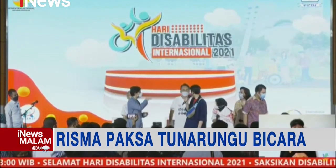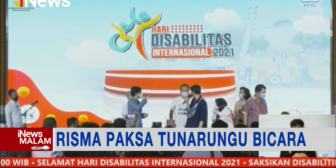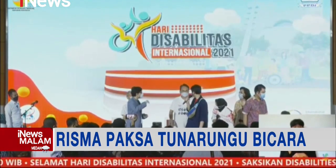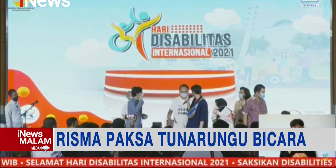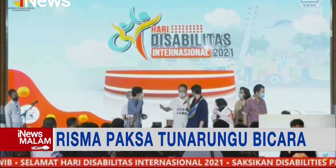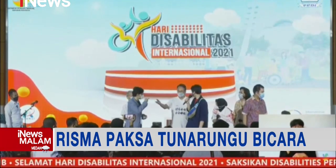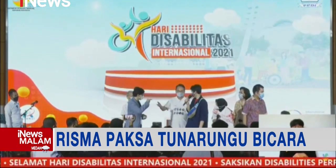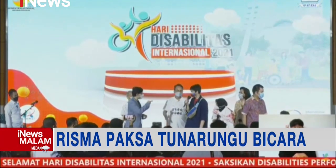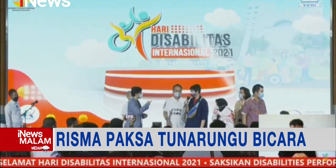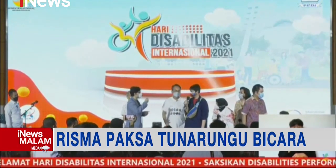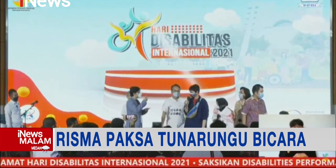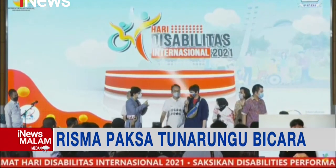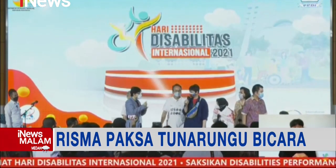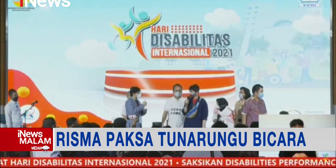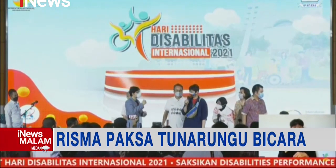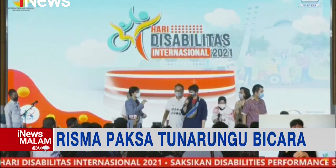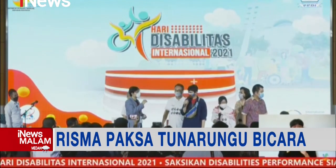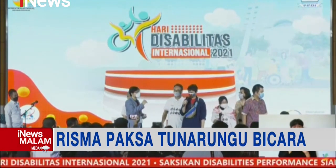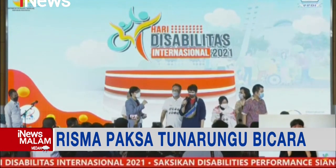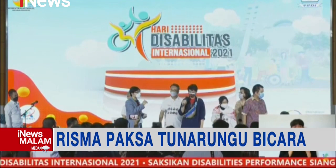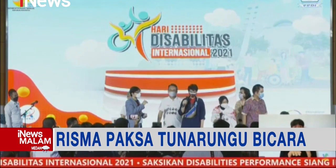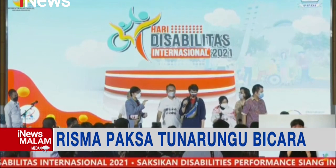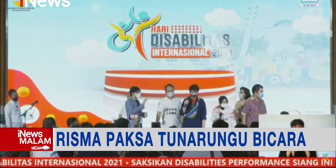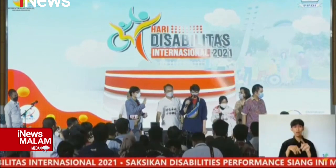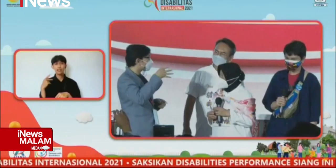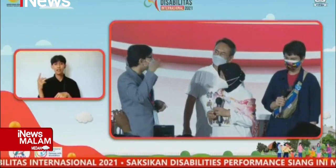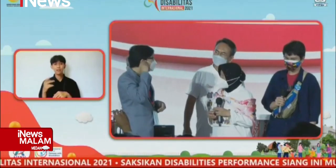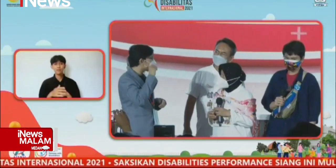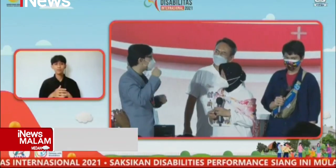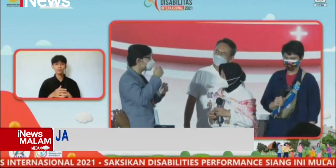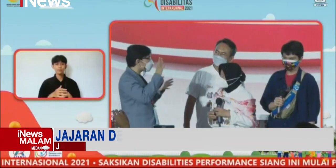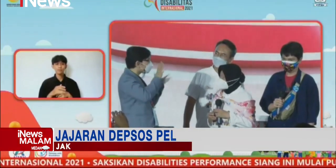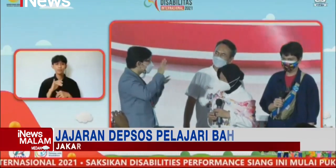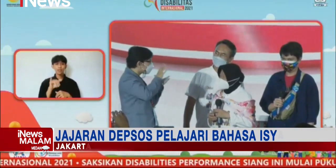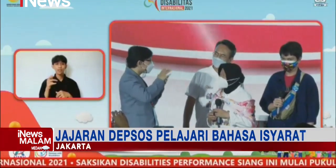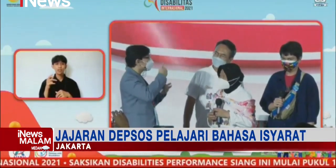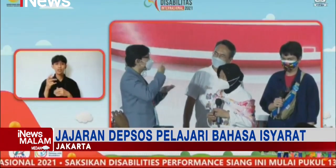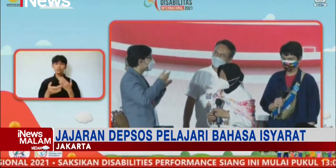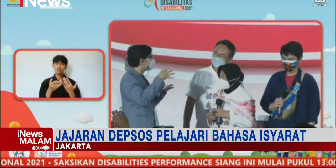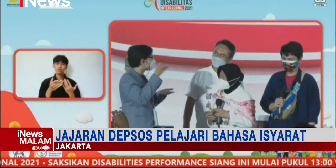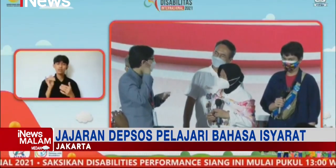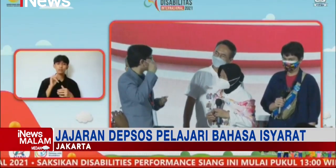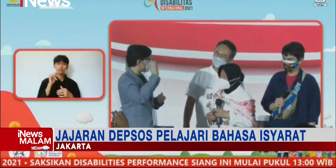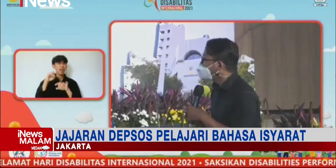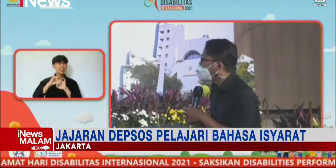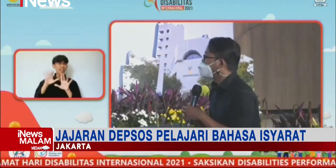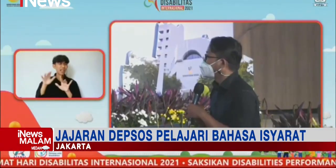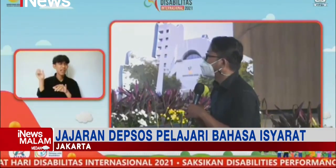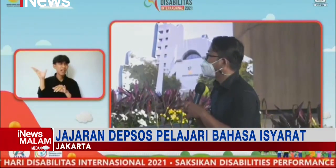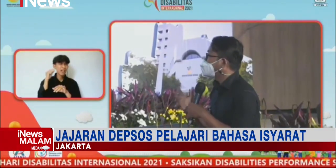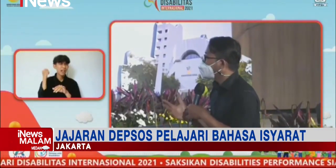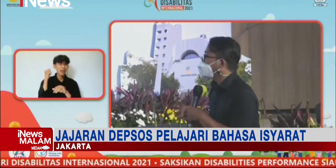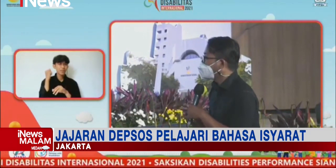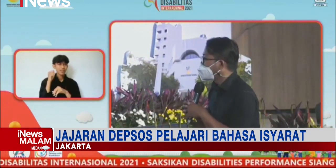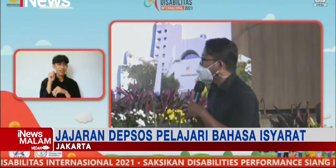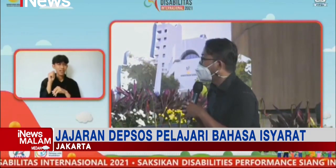Untuk memastikan alat bantu dengar tersebut berfungsi, Risma mengaku telah memerintahkan seluruh jajarannya untuk mempelajari bahasa isyarat agar lebih mudah berkomunikasi dengan